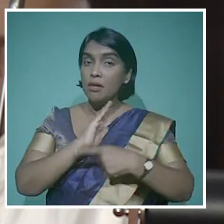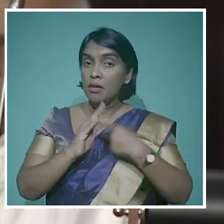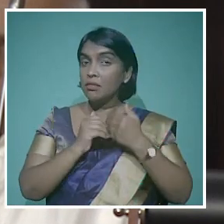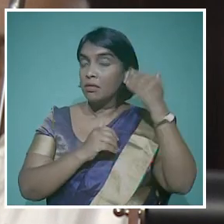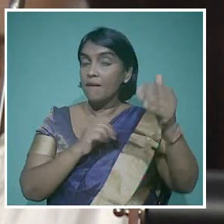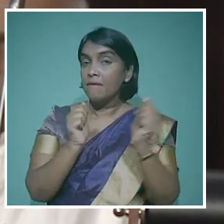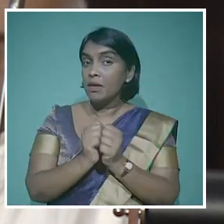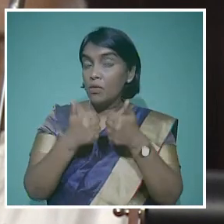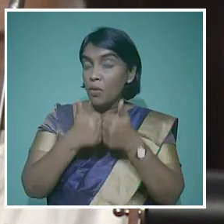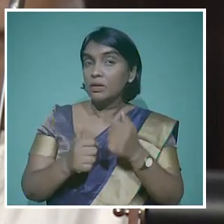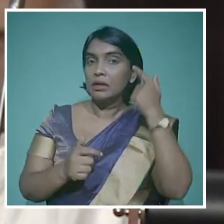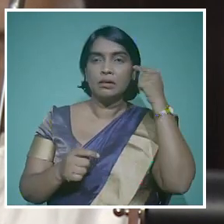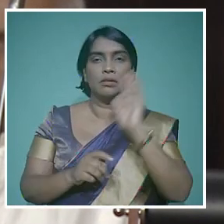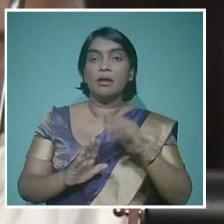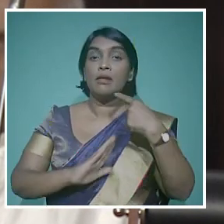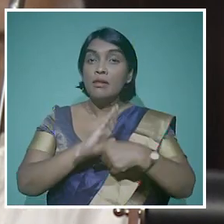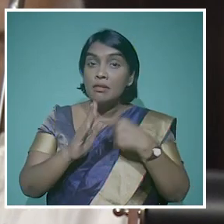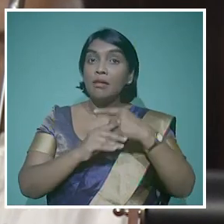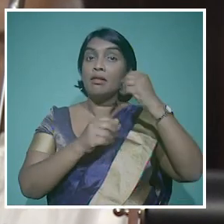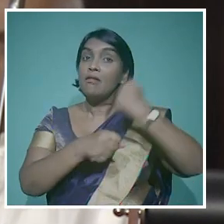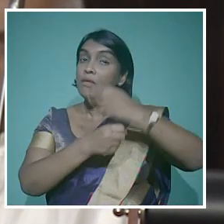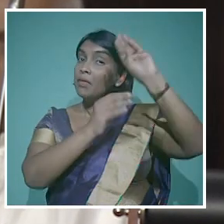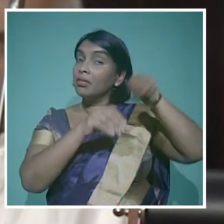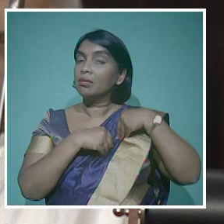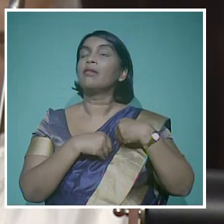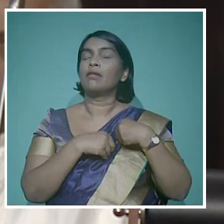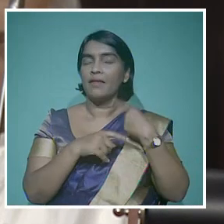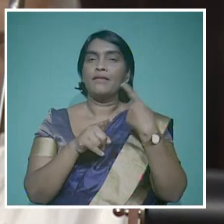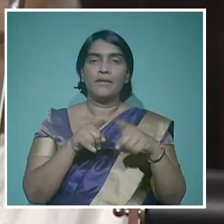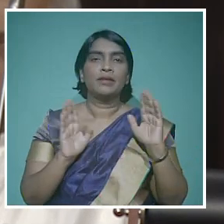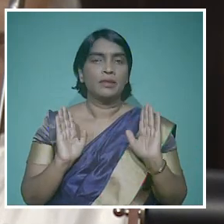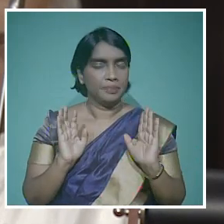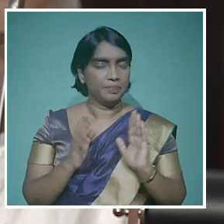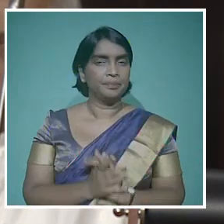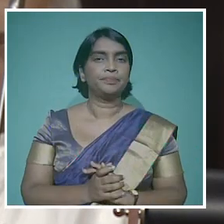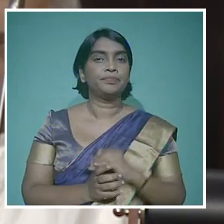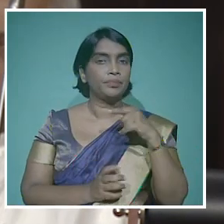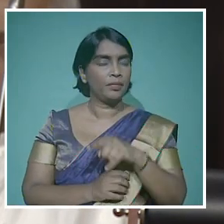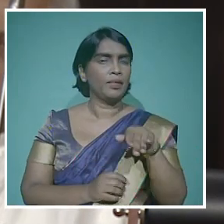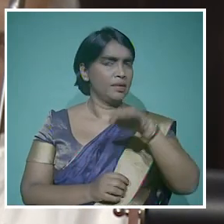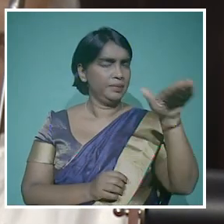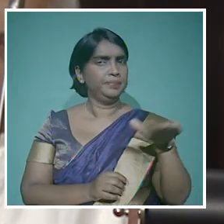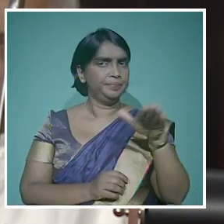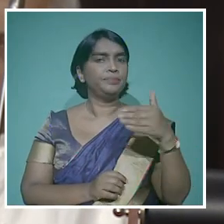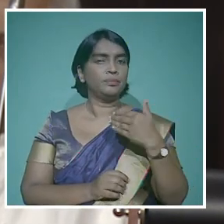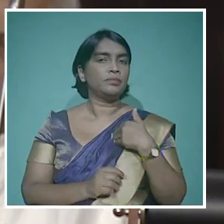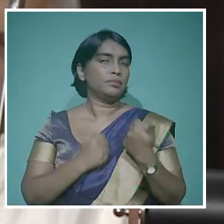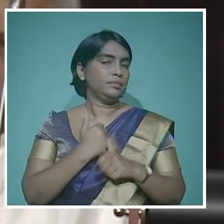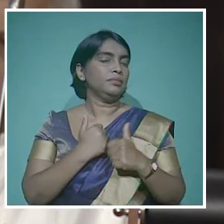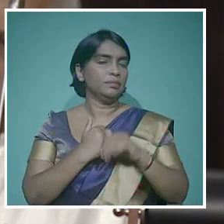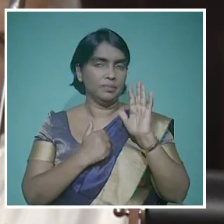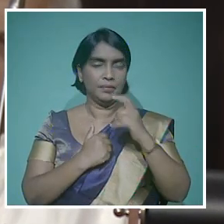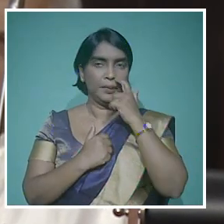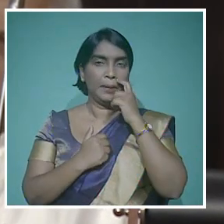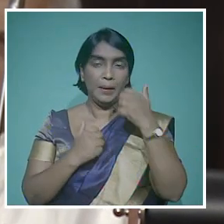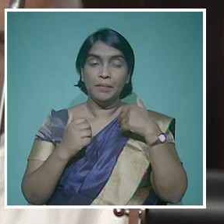දේ ගැන නෙවෙයි, රටෙන් අපට විය යුතු දේ ගැන පමණයි. එහෙම සමාජයක් අපි නිර්මාණය කළා.